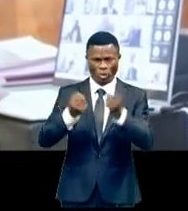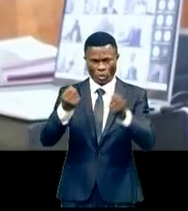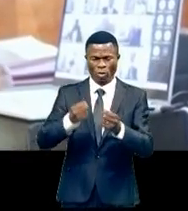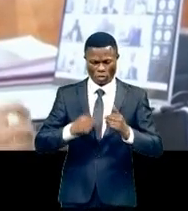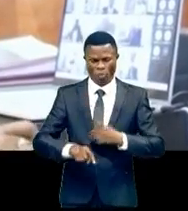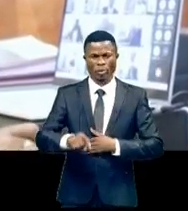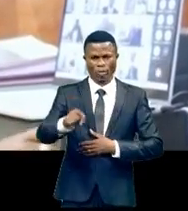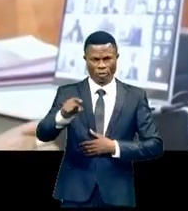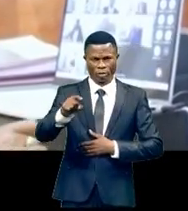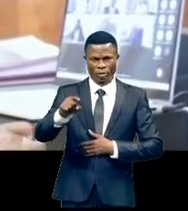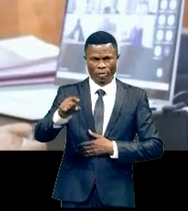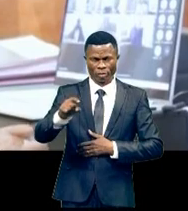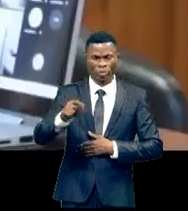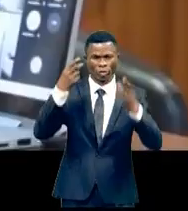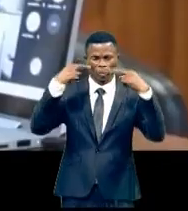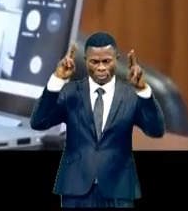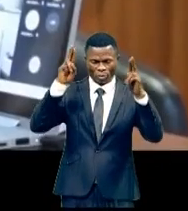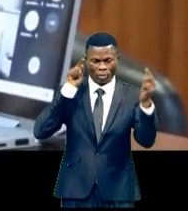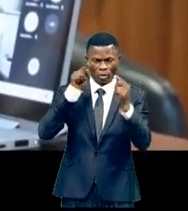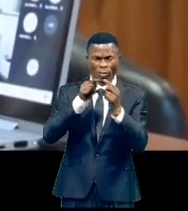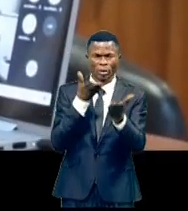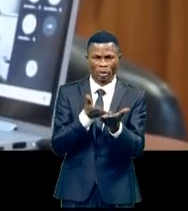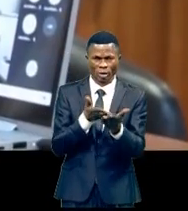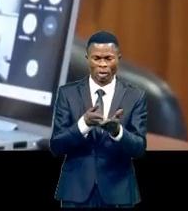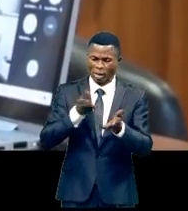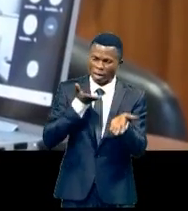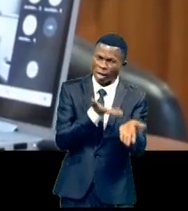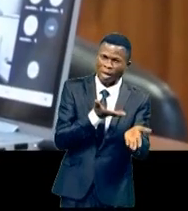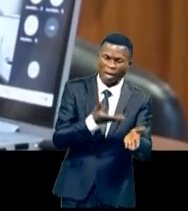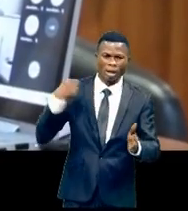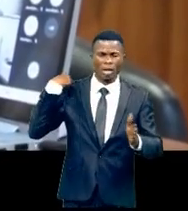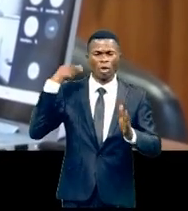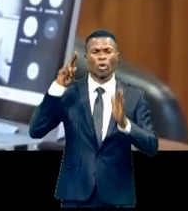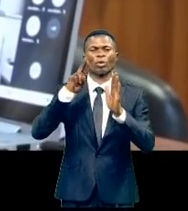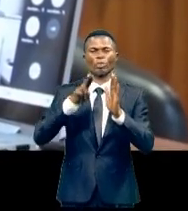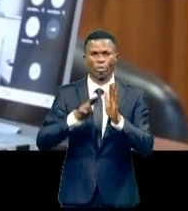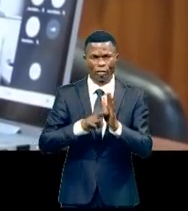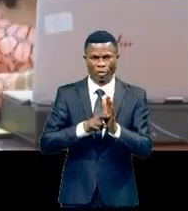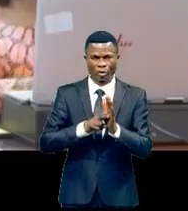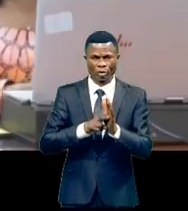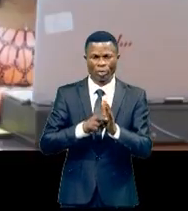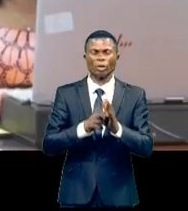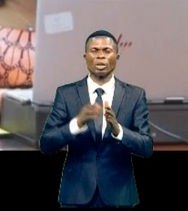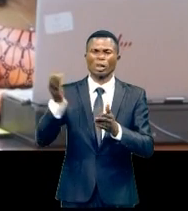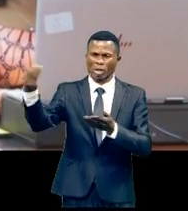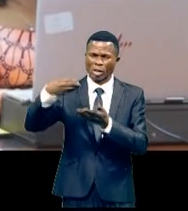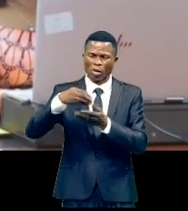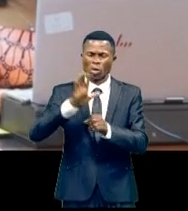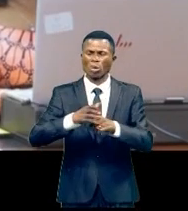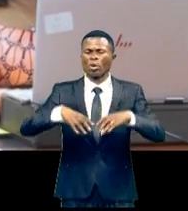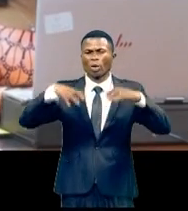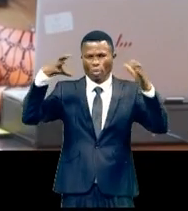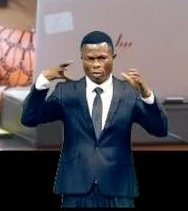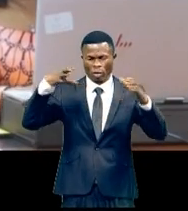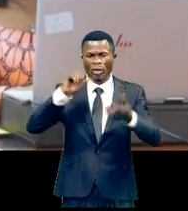cours. L'atteinte de cet objectif permettra au gouvernement d'engranger des dividendes considérables